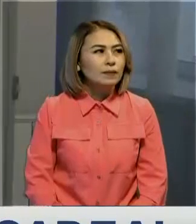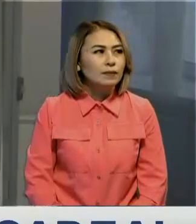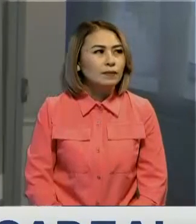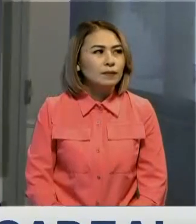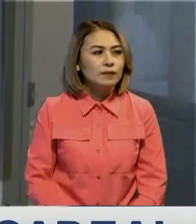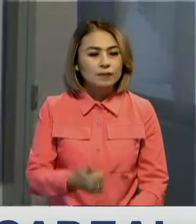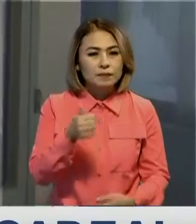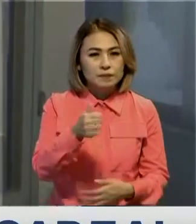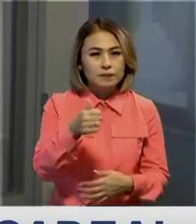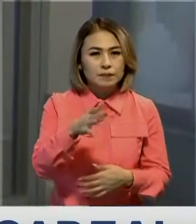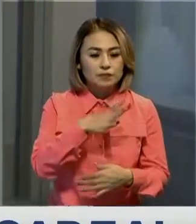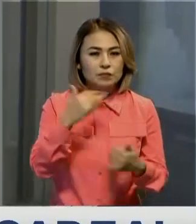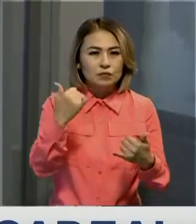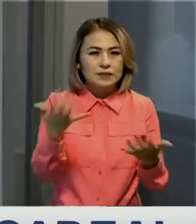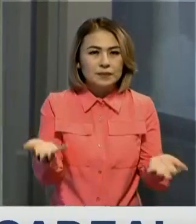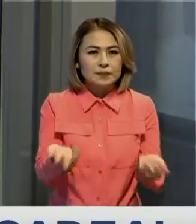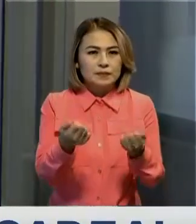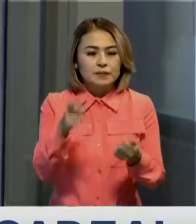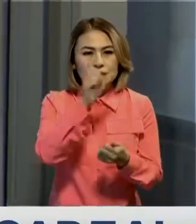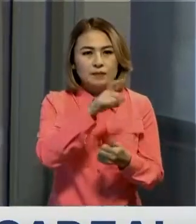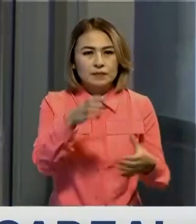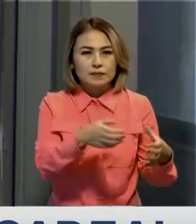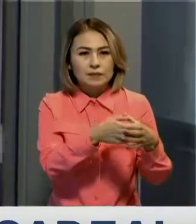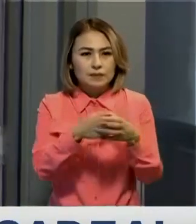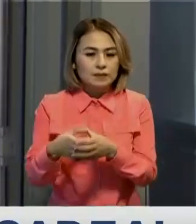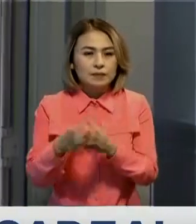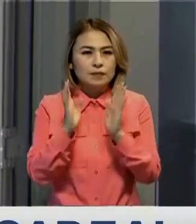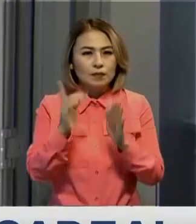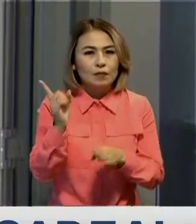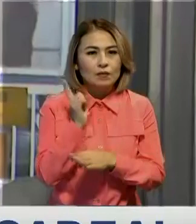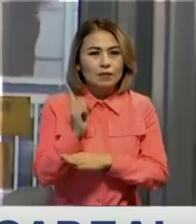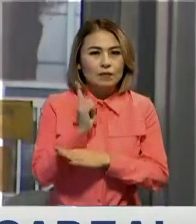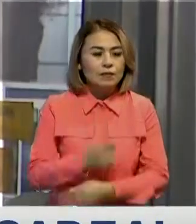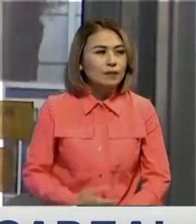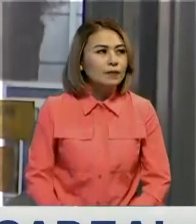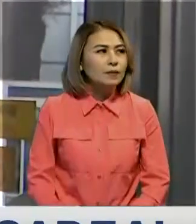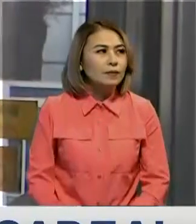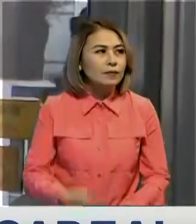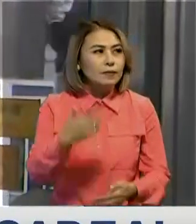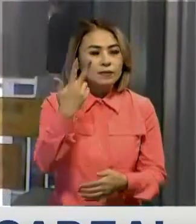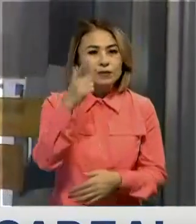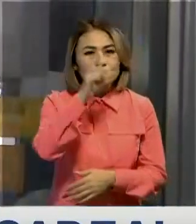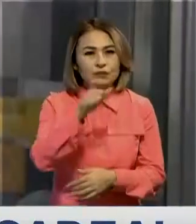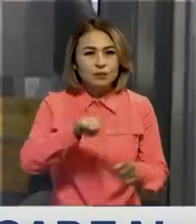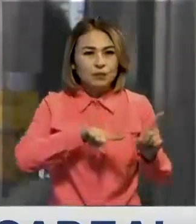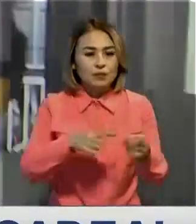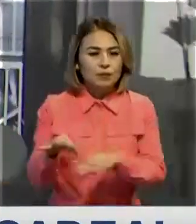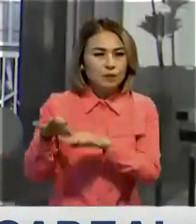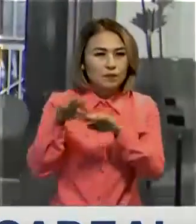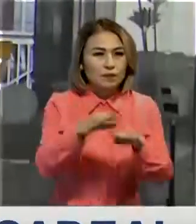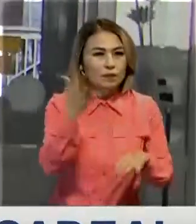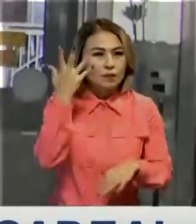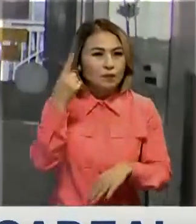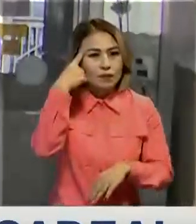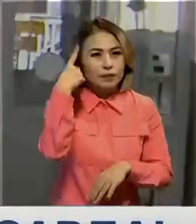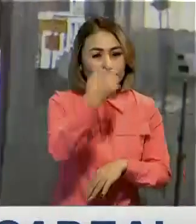басты. Қазір құтқару қызметінің мамандары, тәртіп сақшылары келеді дейді. Күтейік онда. Құрамында үш адам бар патрульдік полиция экипажы біз